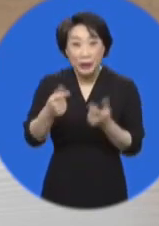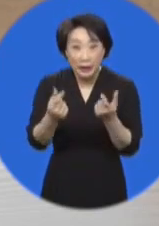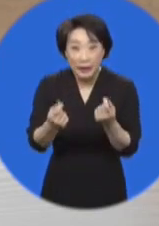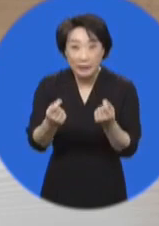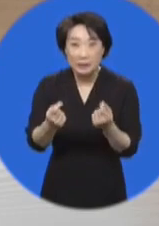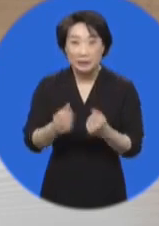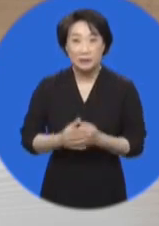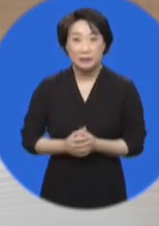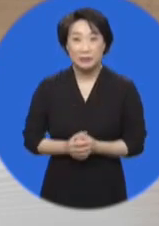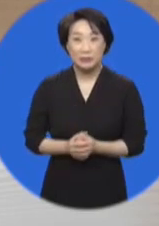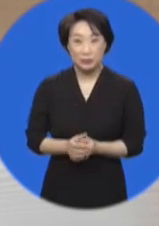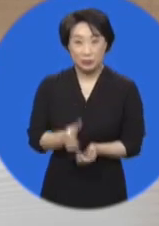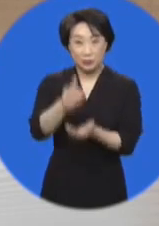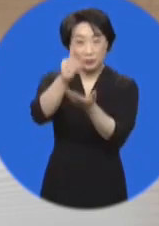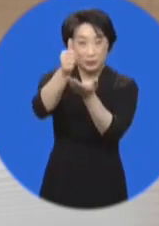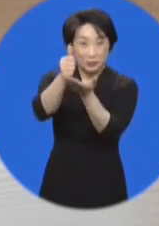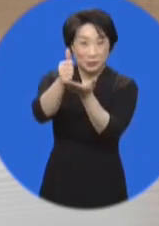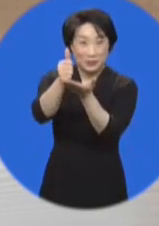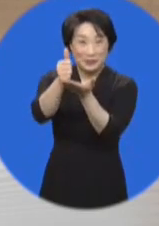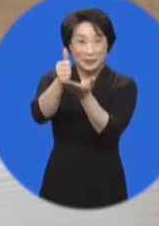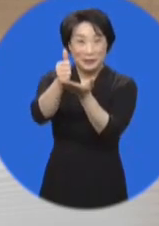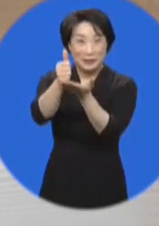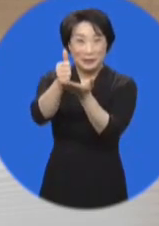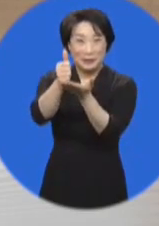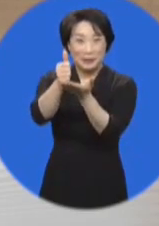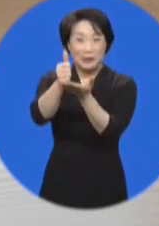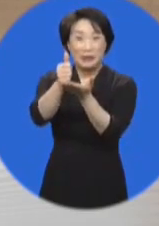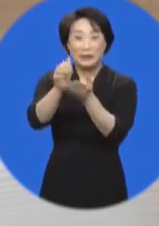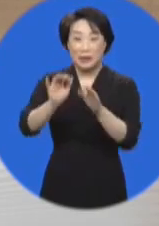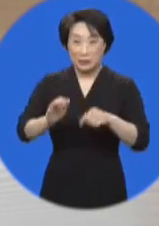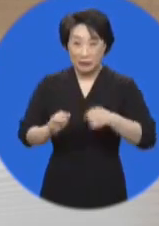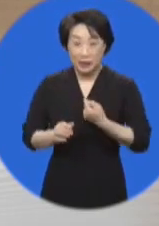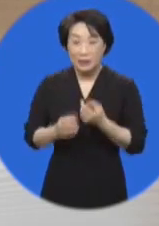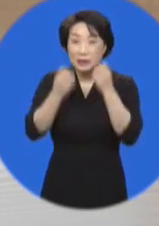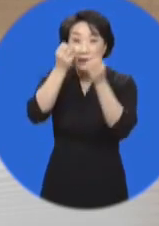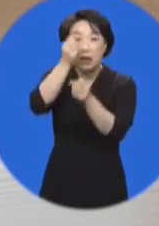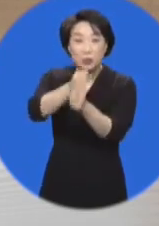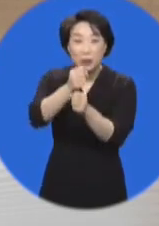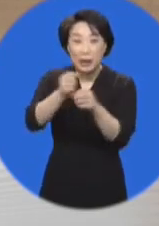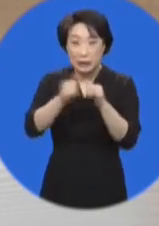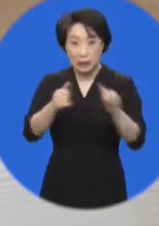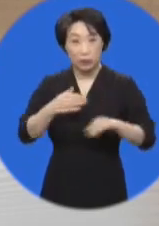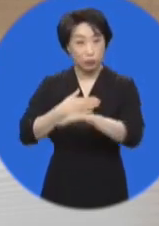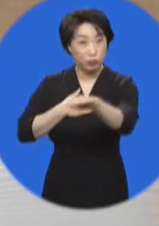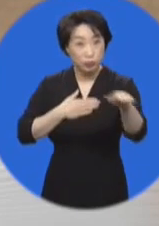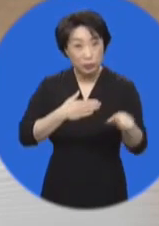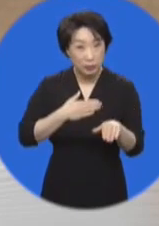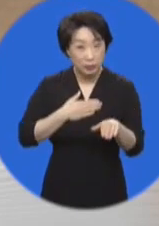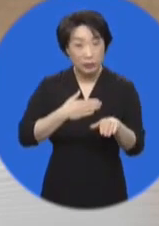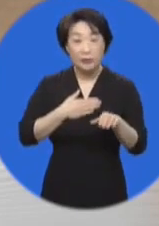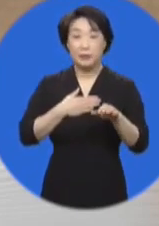같은 주님께서 자신이 창조한 인간을